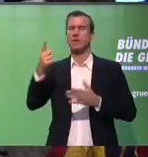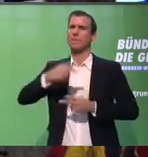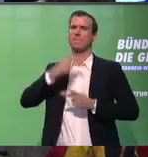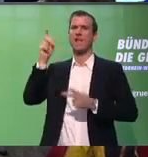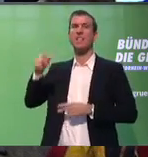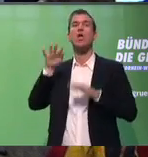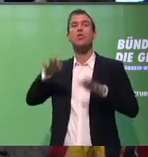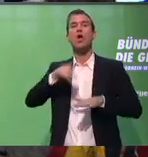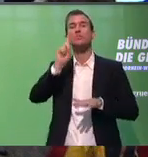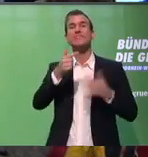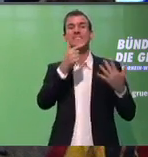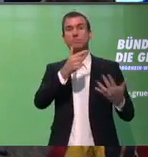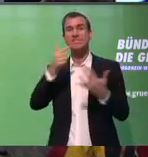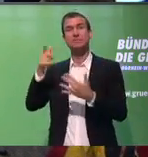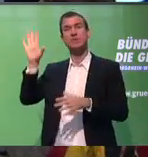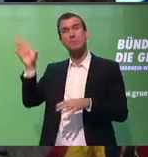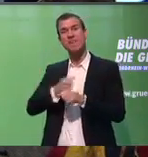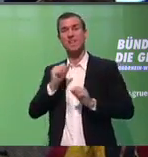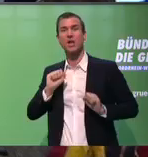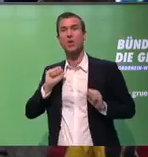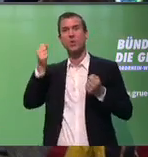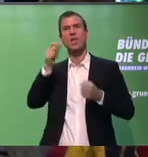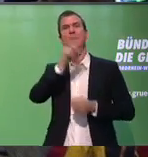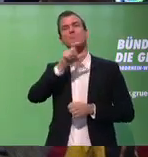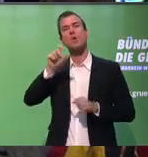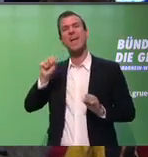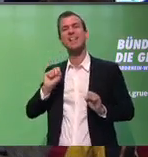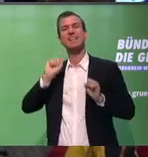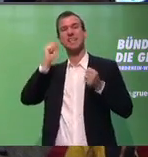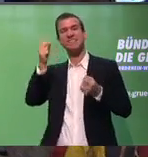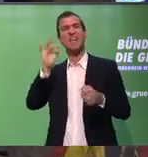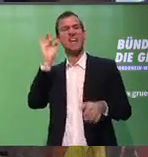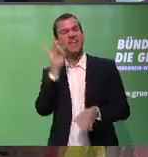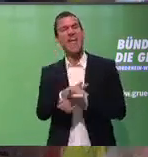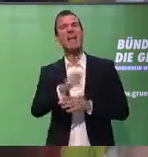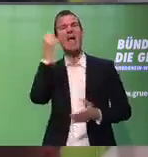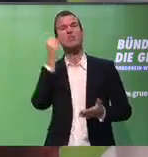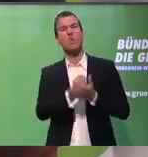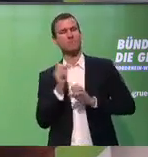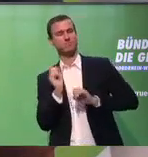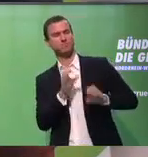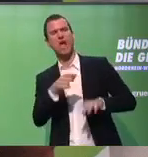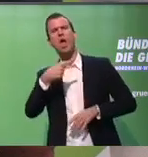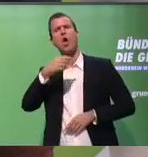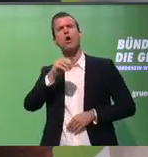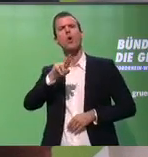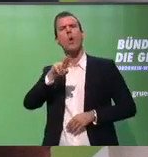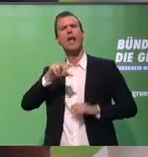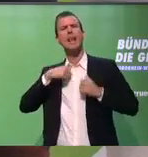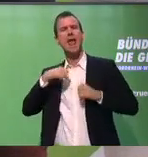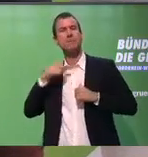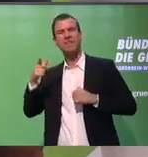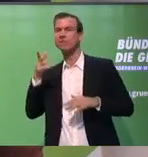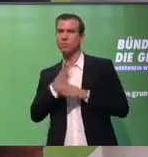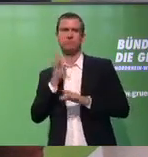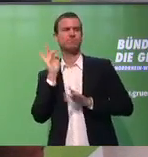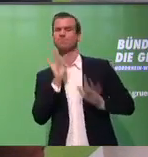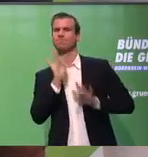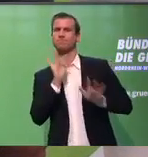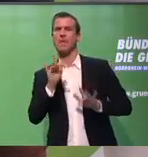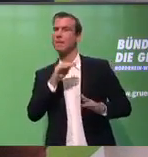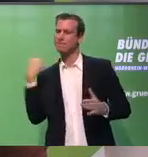schon 1977 auch Mitbegründerin der Bürgerinitiative gegen das atomare Endlager in Gorleben und hast eigentlich seitdem bis